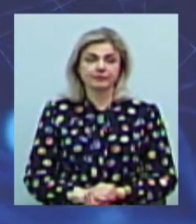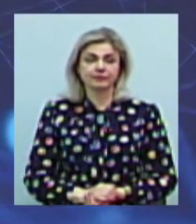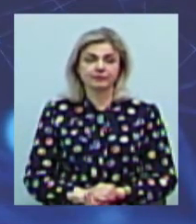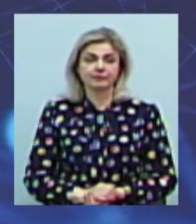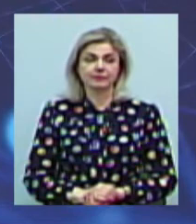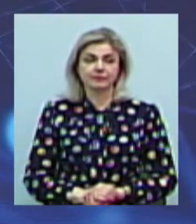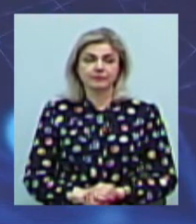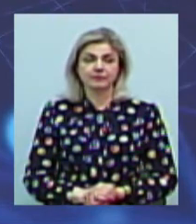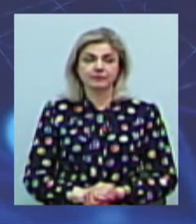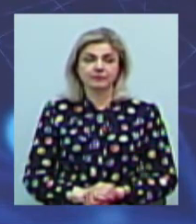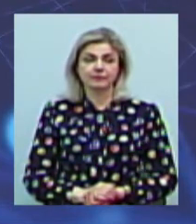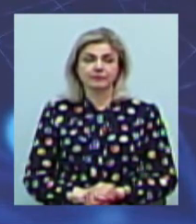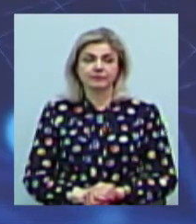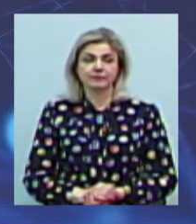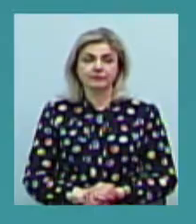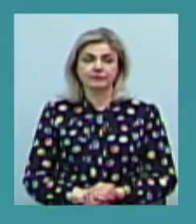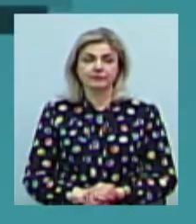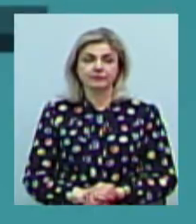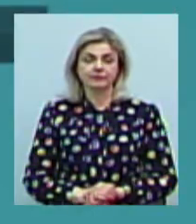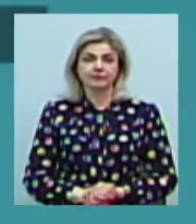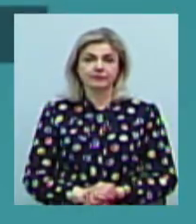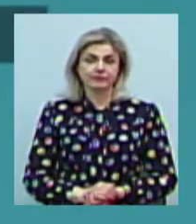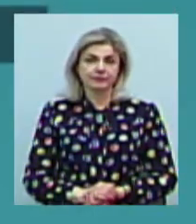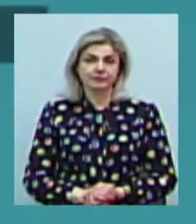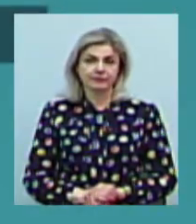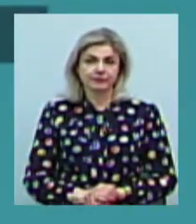побував на цій зустрічі. Будь ласка.